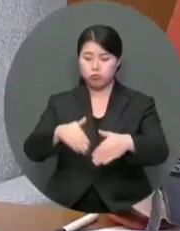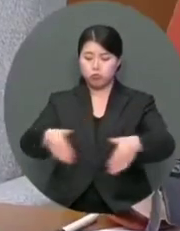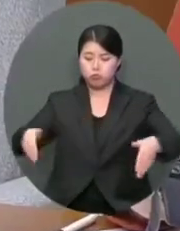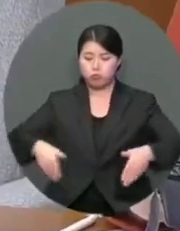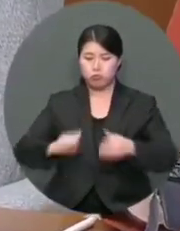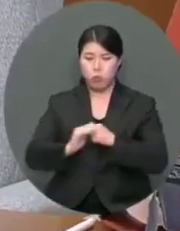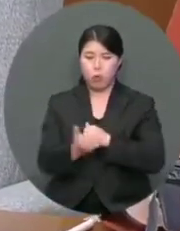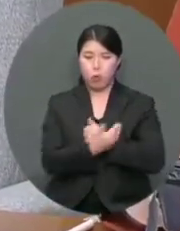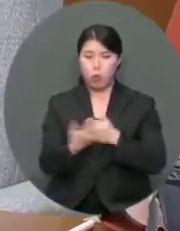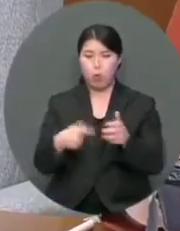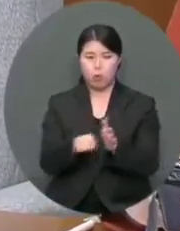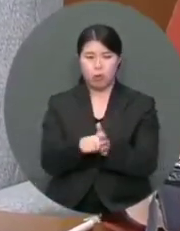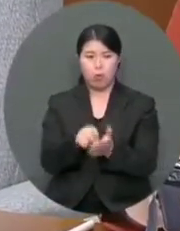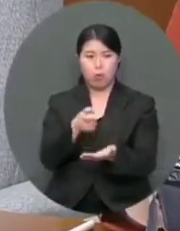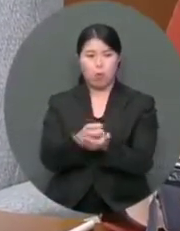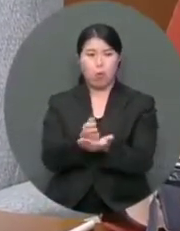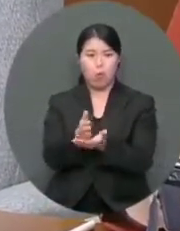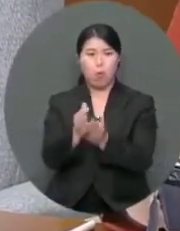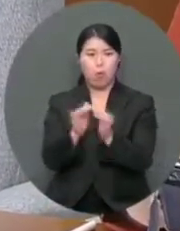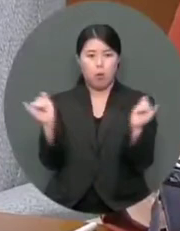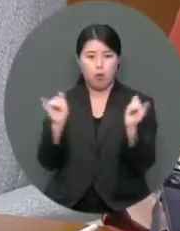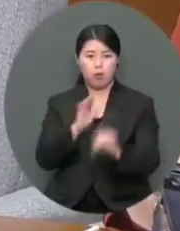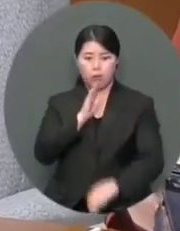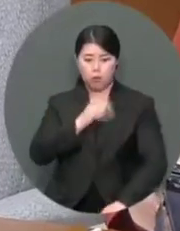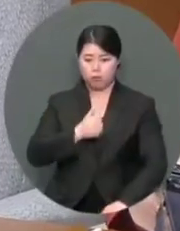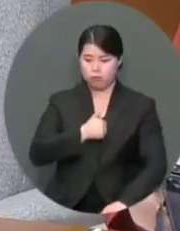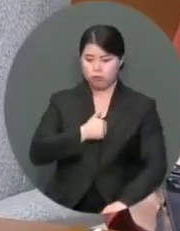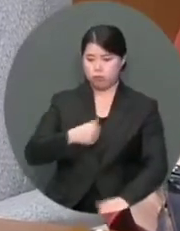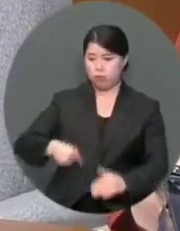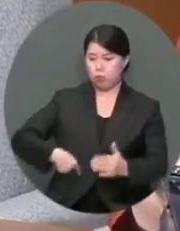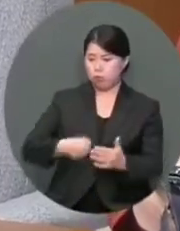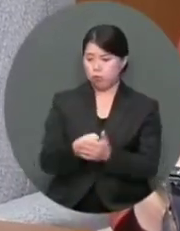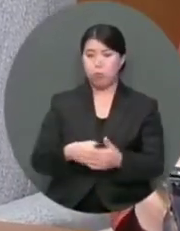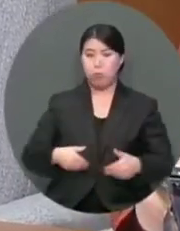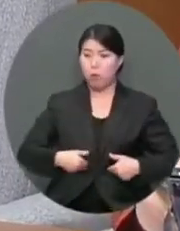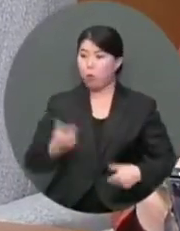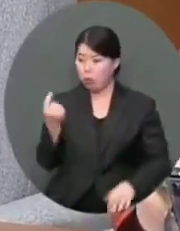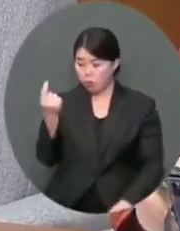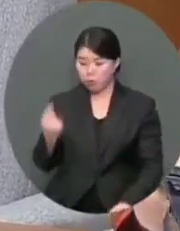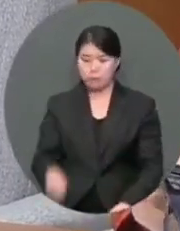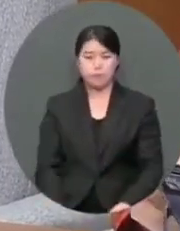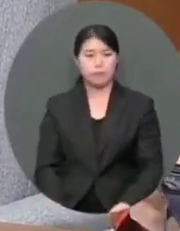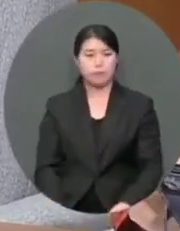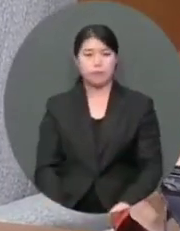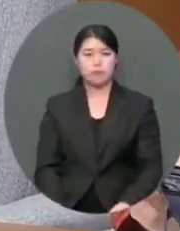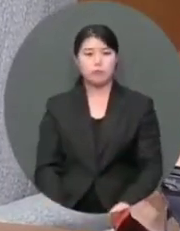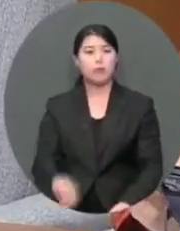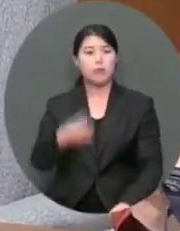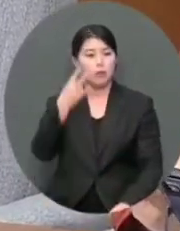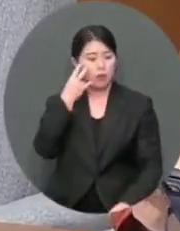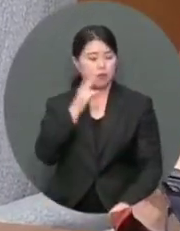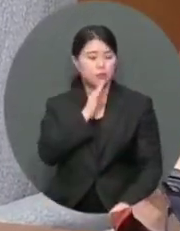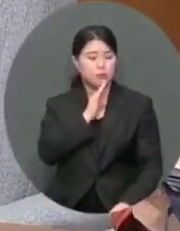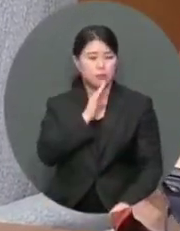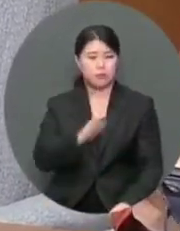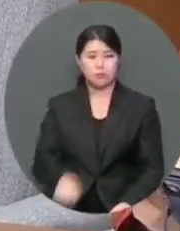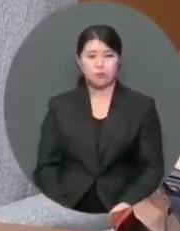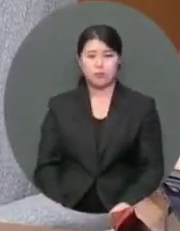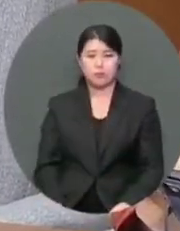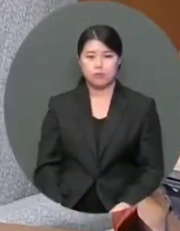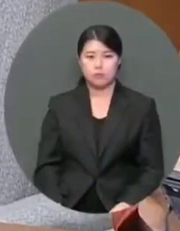위해서는 뭐 보관들도 굉장한 소신과 용기가 필요한 게 아니겠습니까? 예, 저는 그렇게 생각합니다. 예,